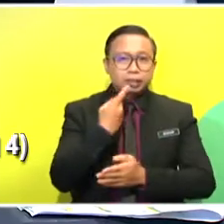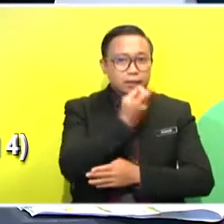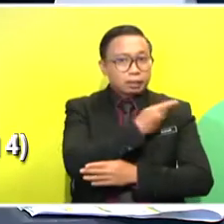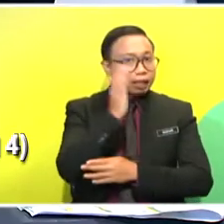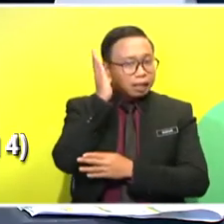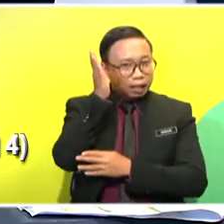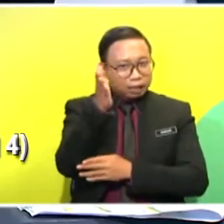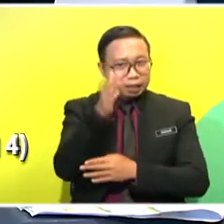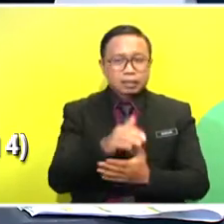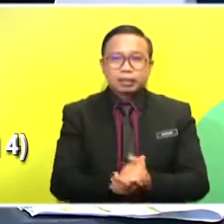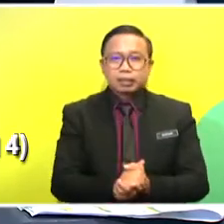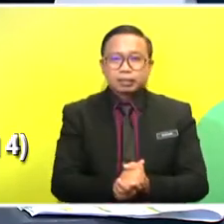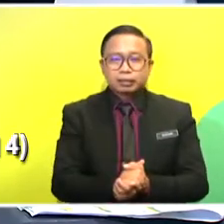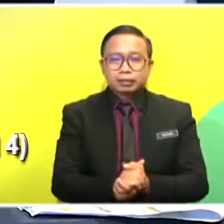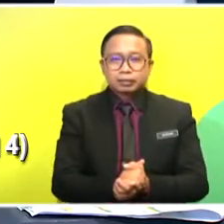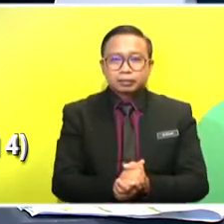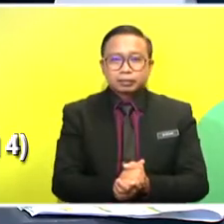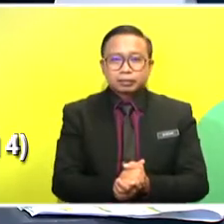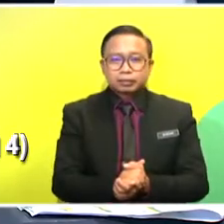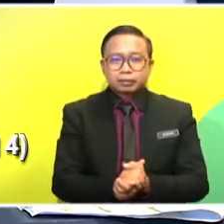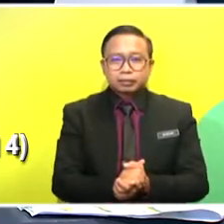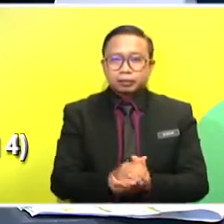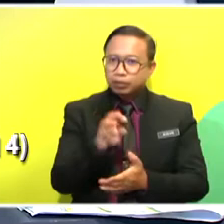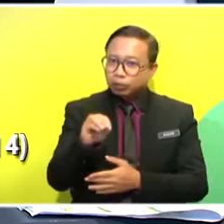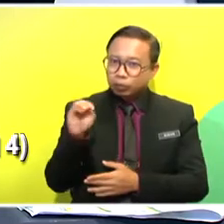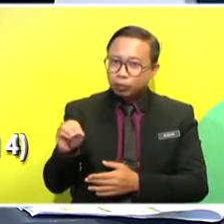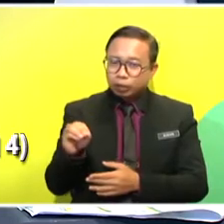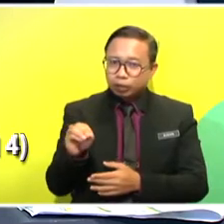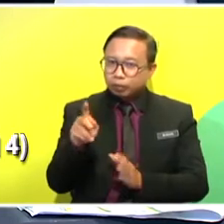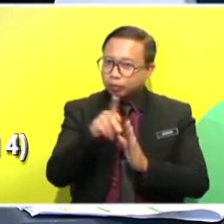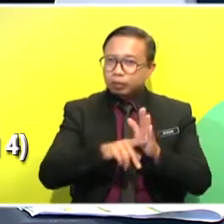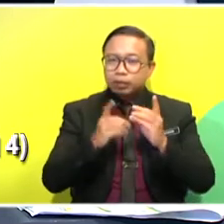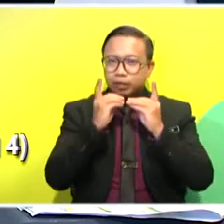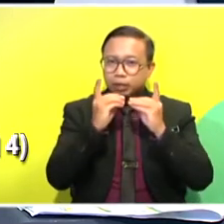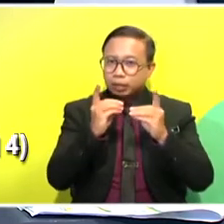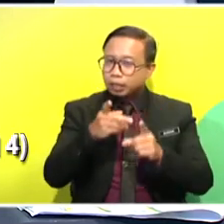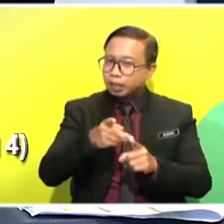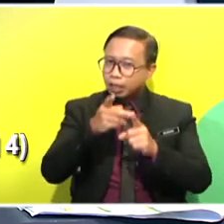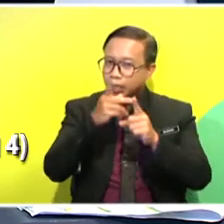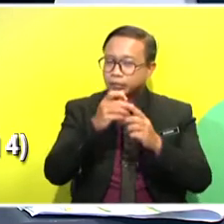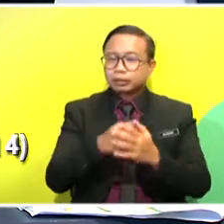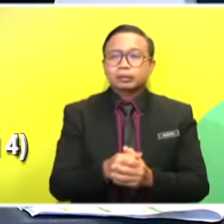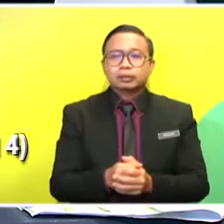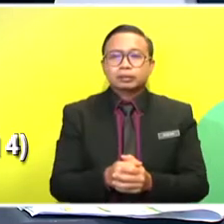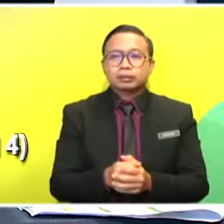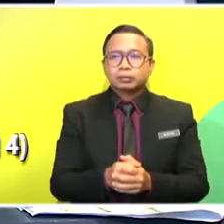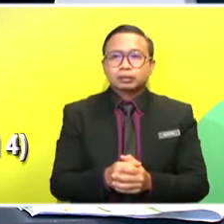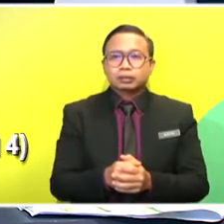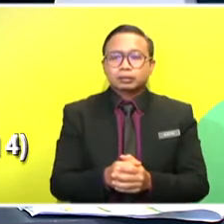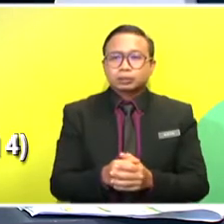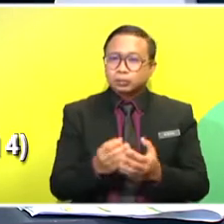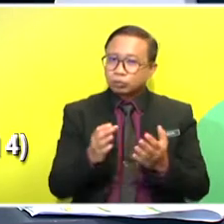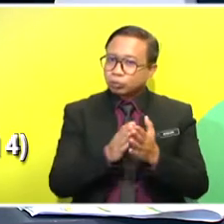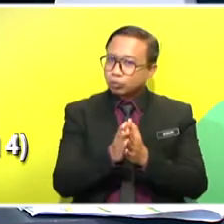satu aktiviti yang agak mencabar. Baik. Bagi murid pendidikan khas sebab dia melibatkan kemahiran motor halus